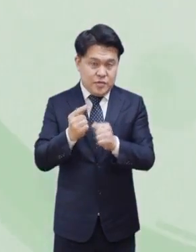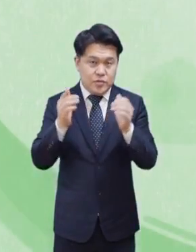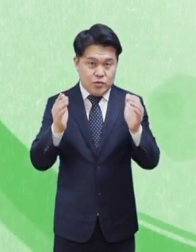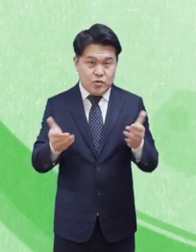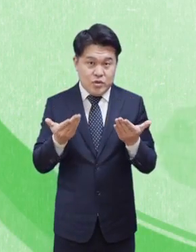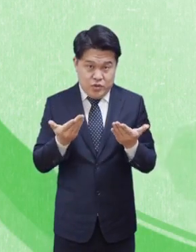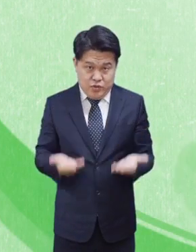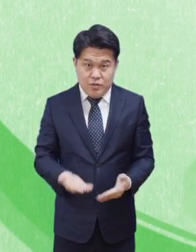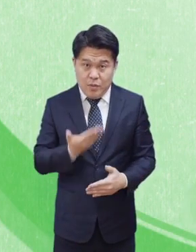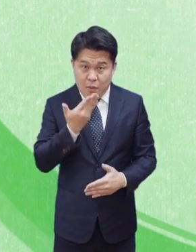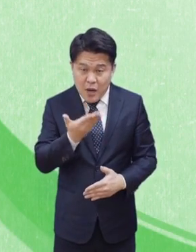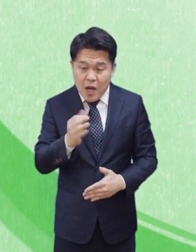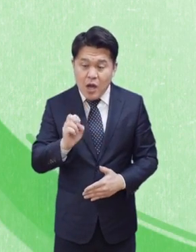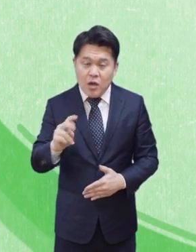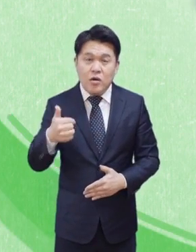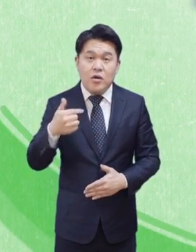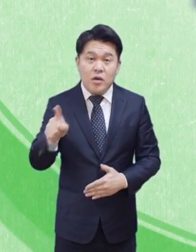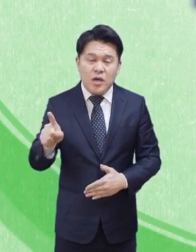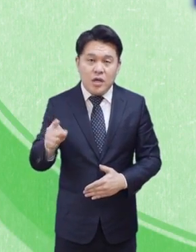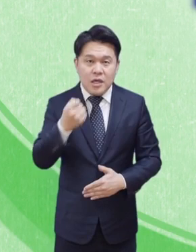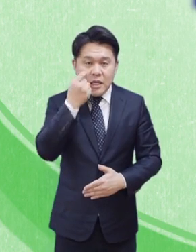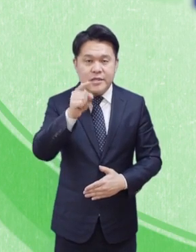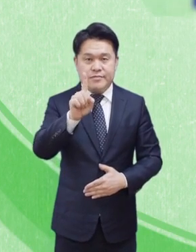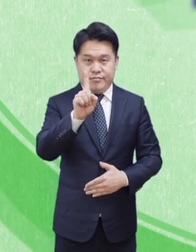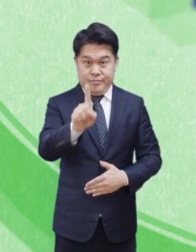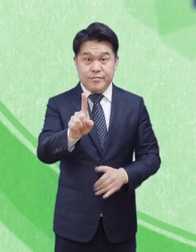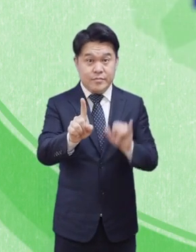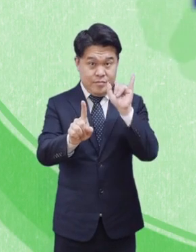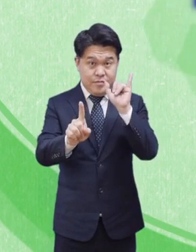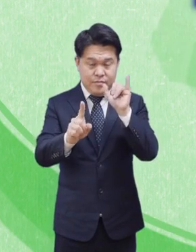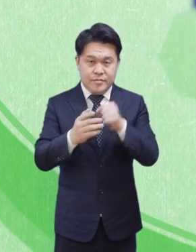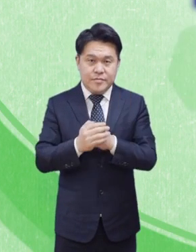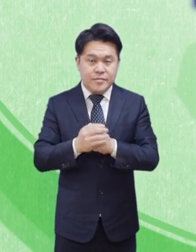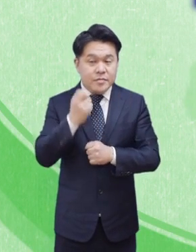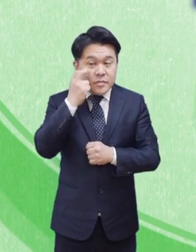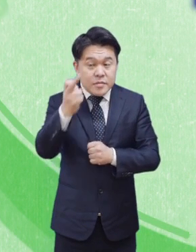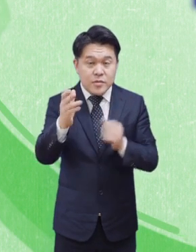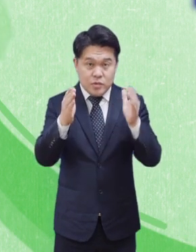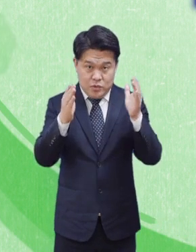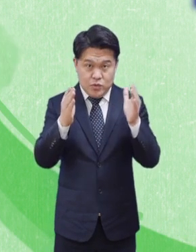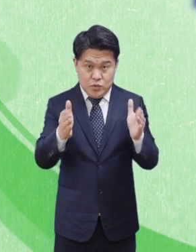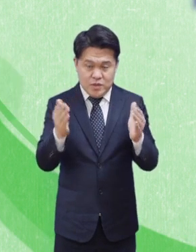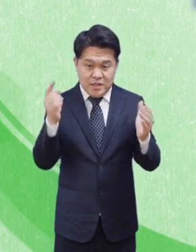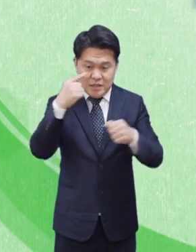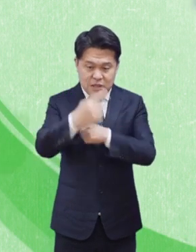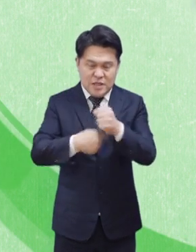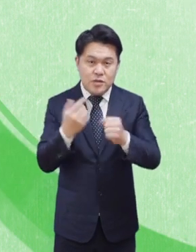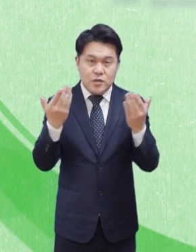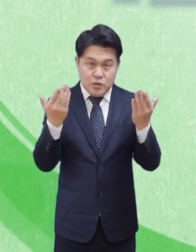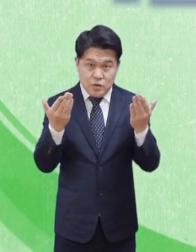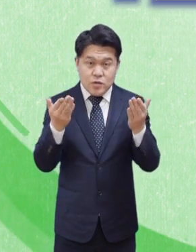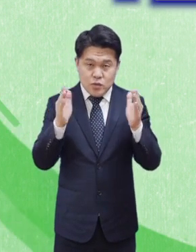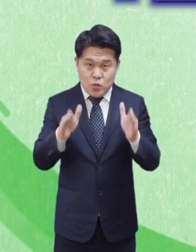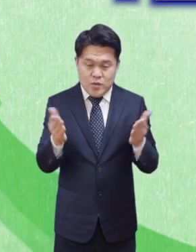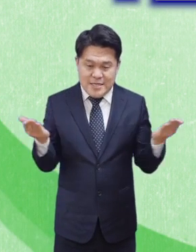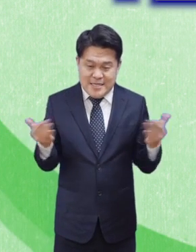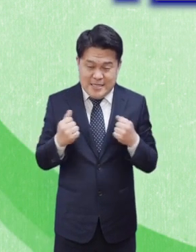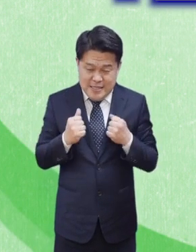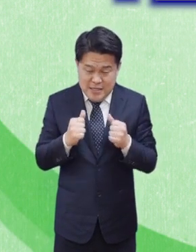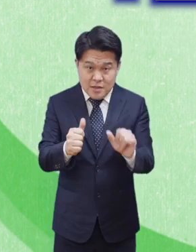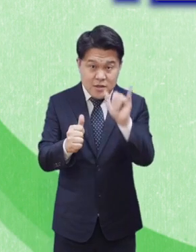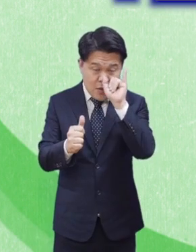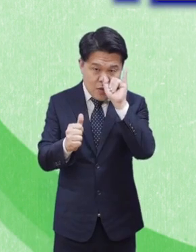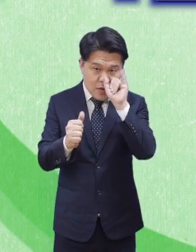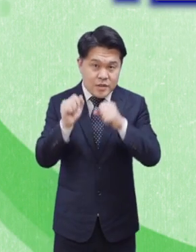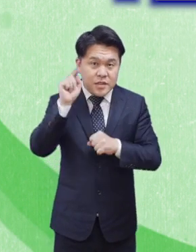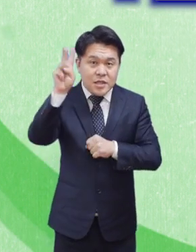1년 안에 쉴 수 있는 휴가를 뜻하는 연가는 한 달에 한 번 있는데 12개월인 1년 동안 꾸준히